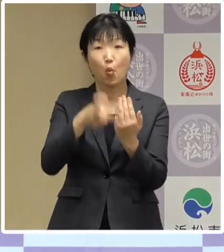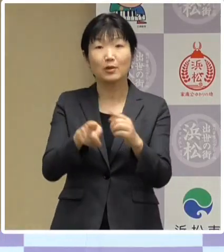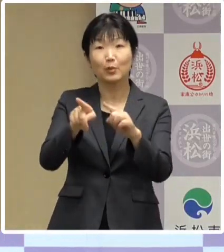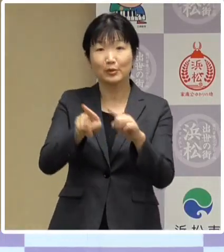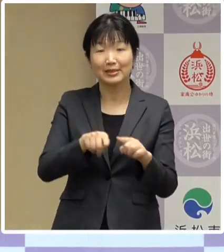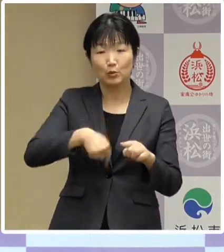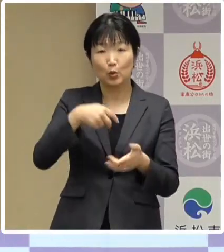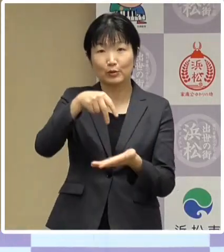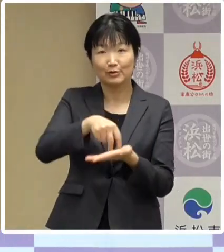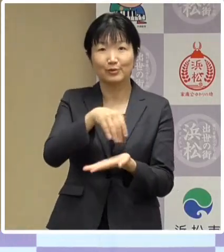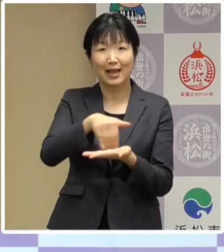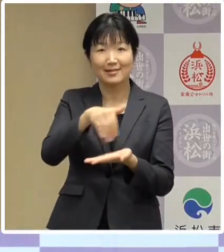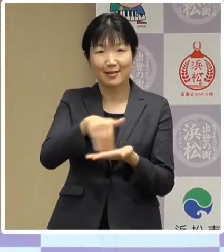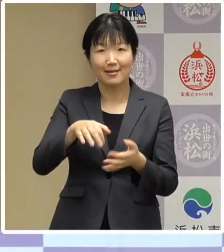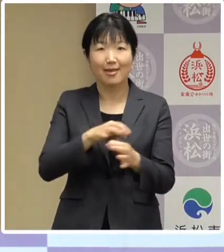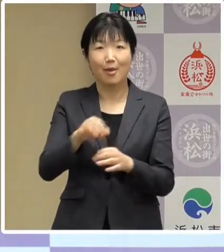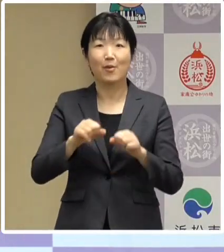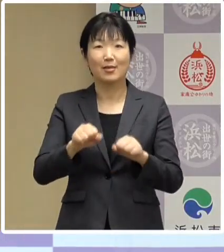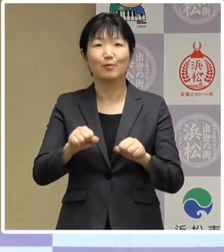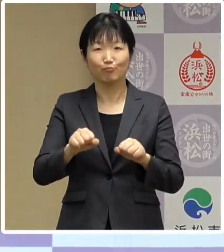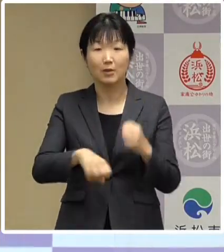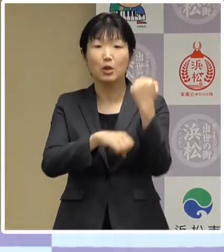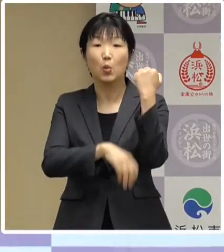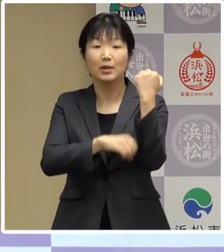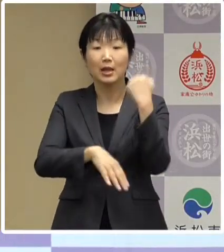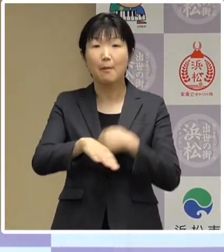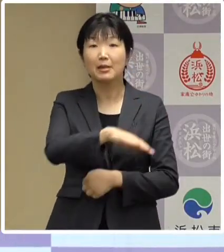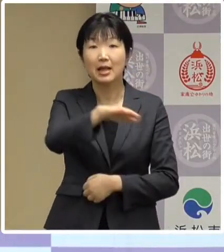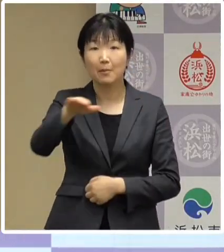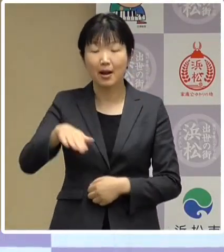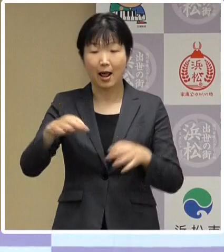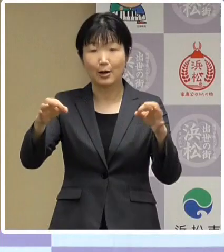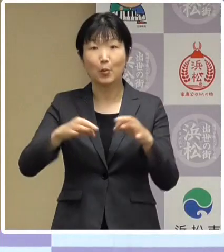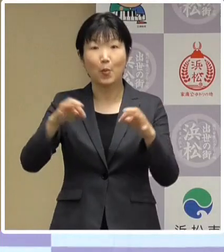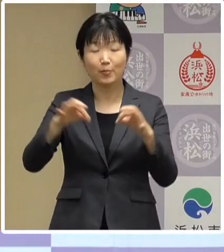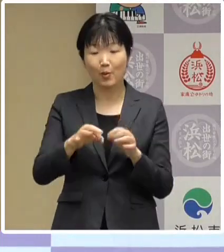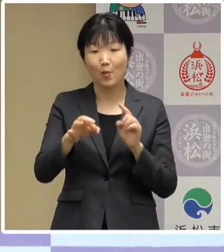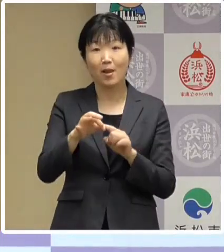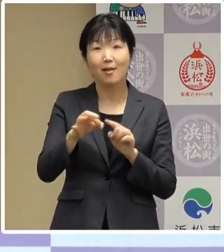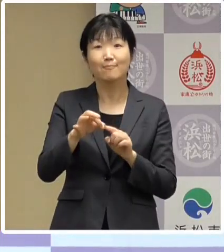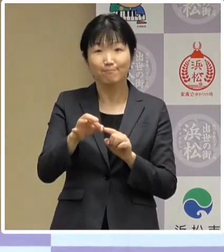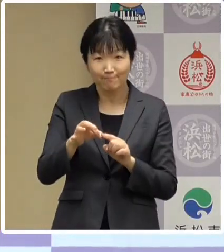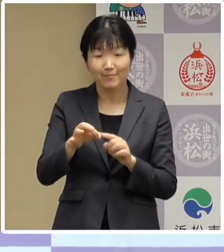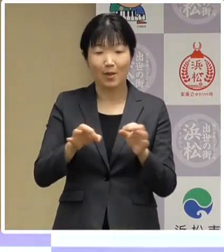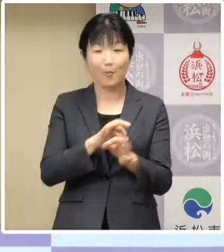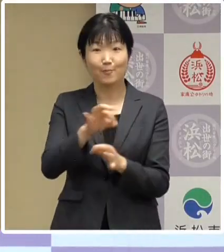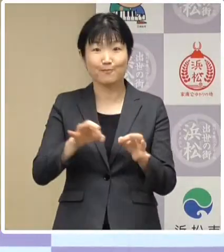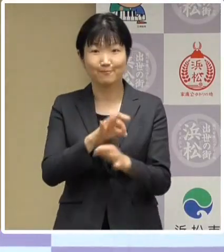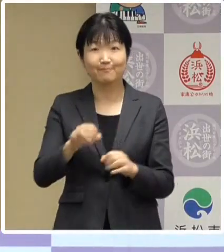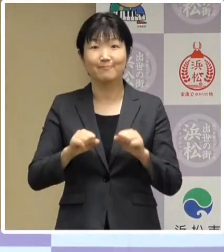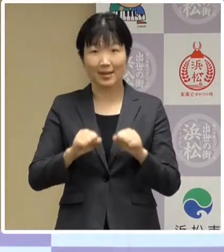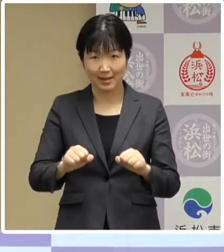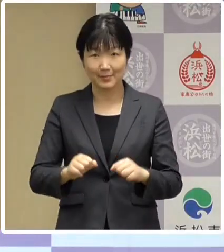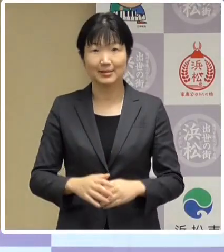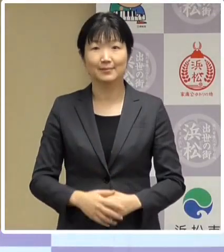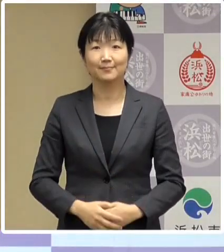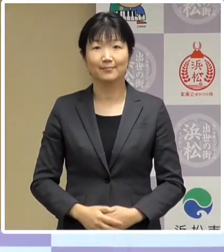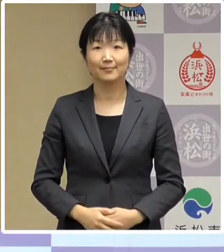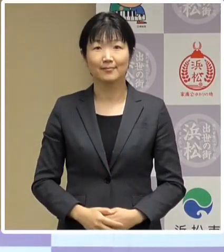必要な費用は基本的に水道利用者の皆様からいただく水道料金によって賄われております